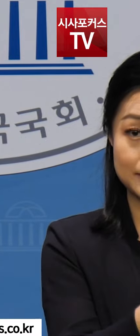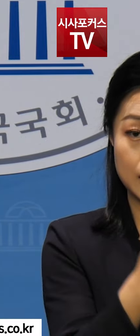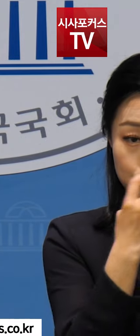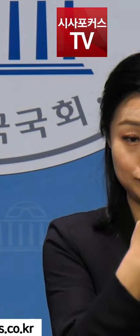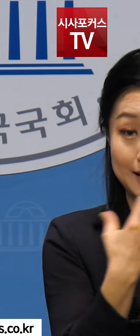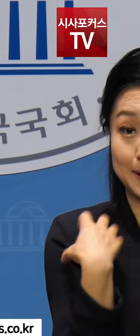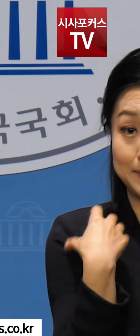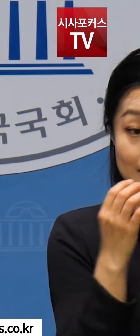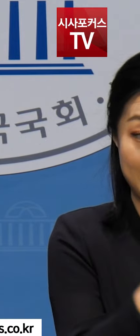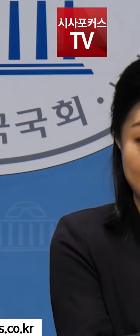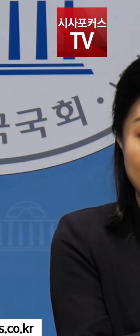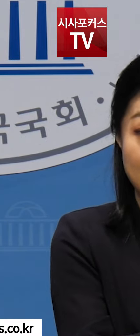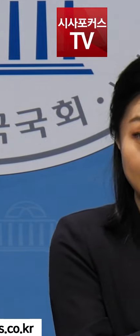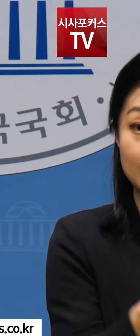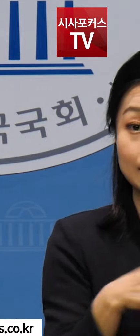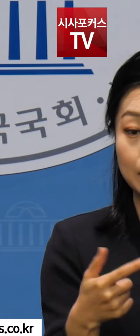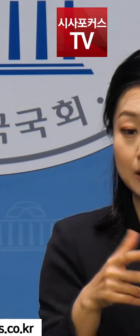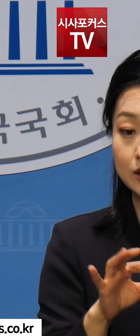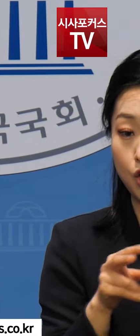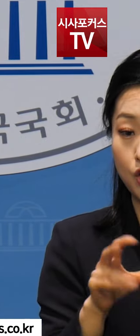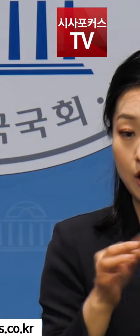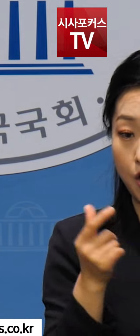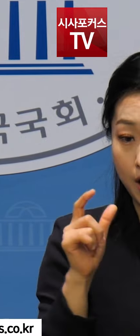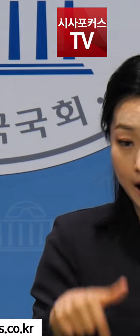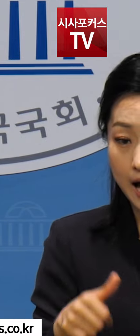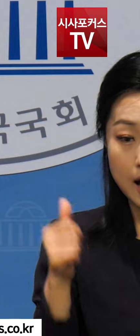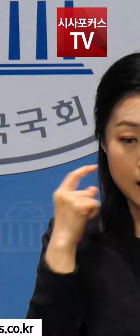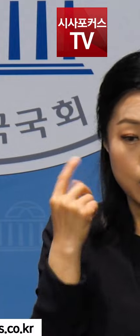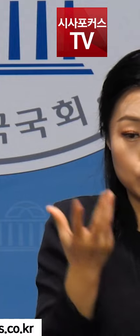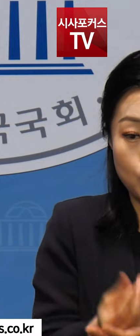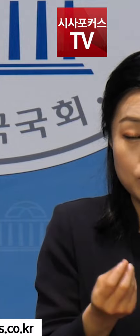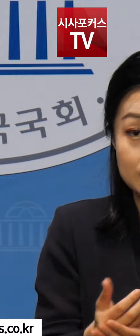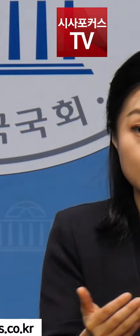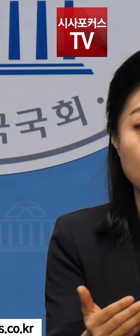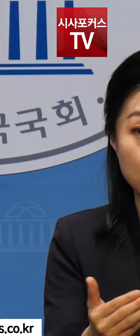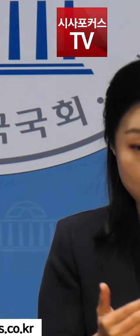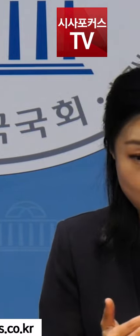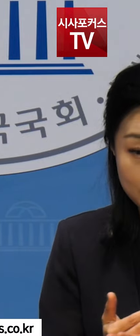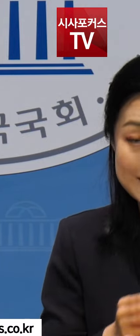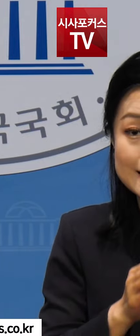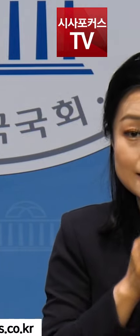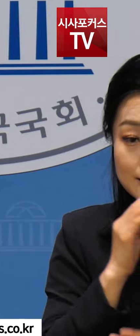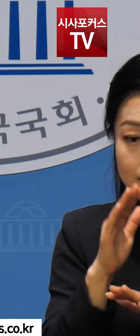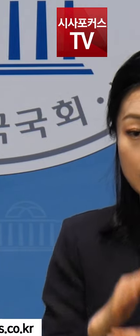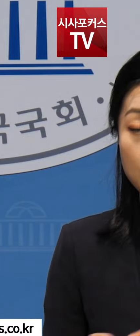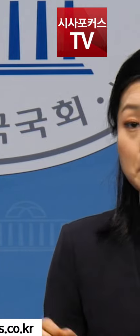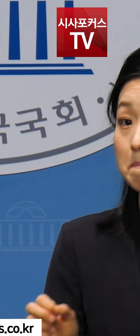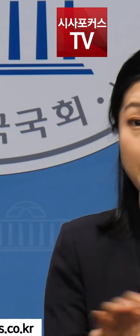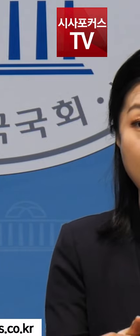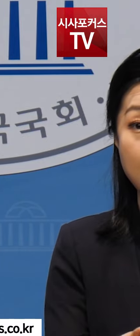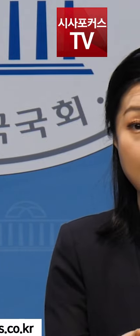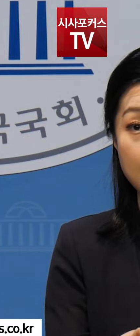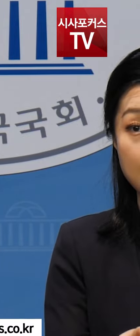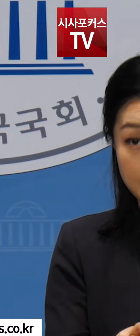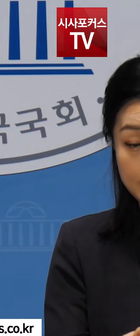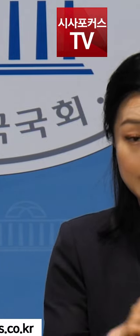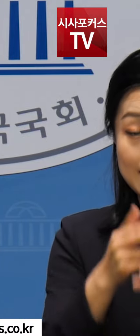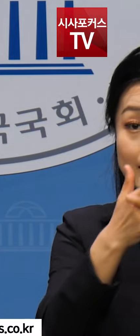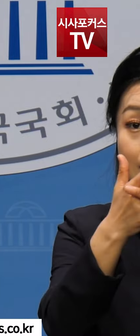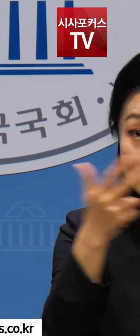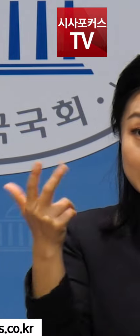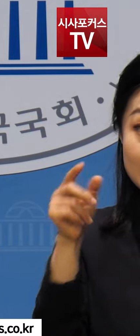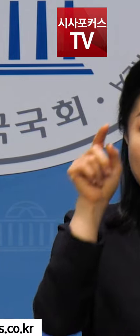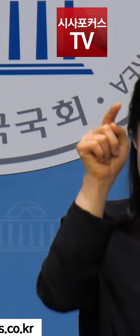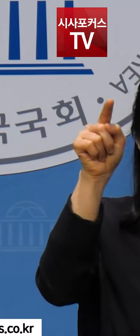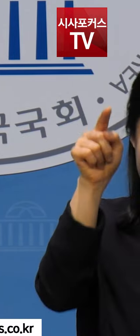맡으면서 정영학 녹취록 등 객관적인 사실을 근거로 밝혀진 진실들은 사라지고 기승전 이재명